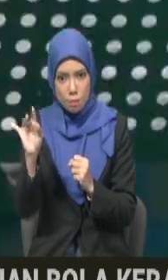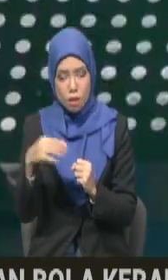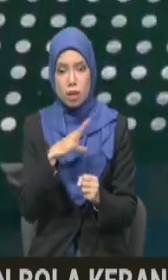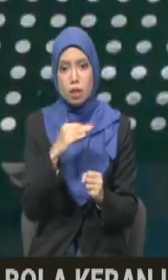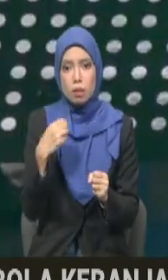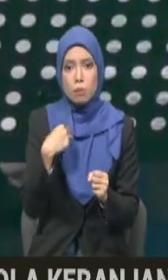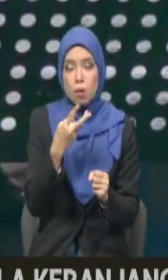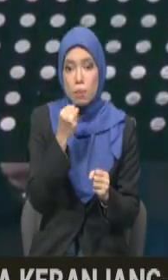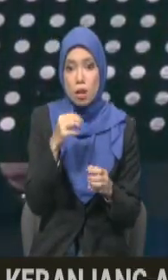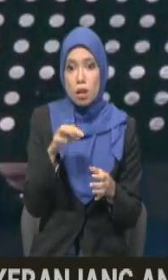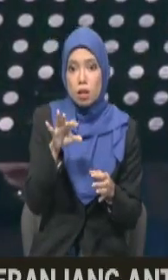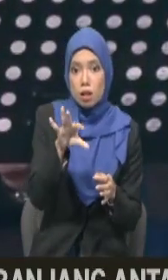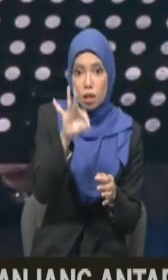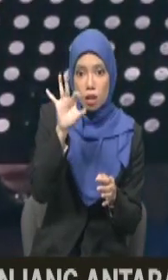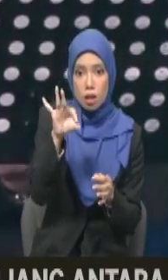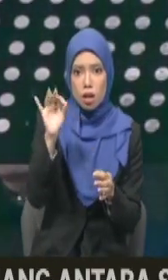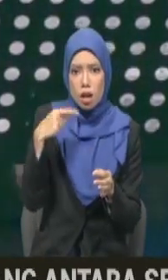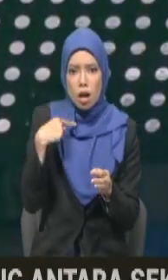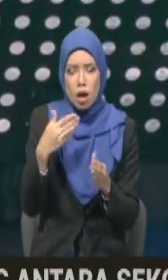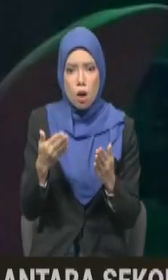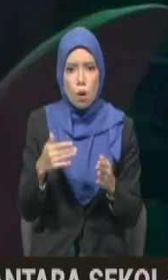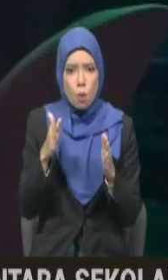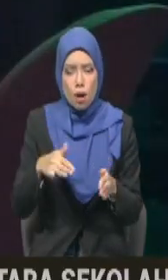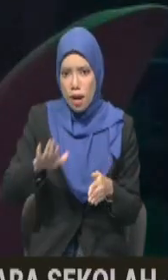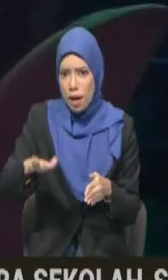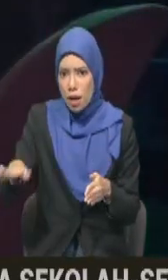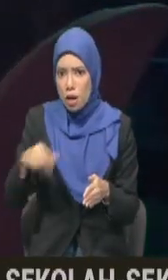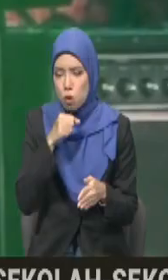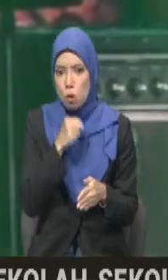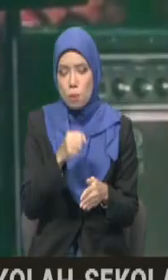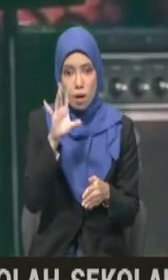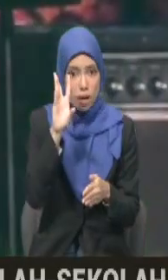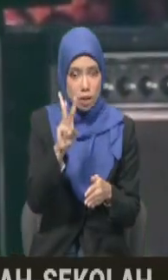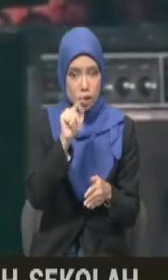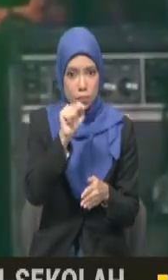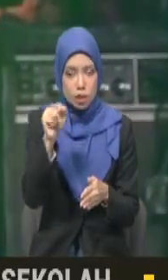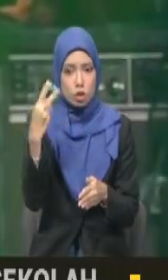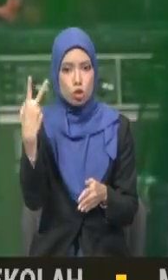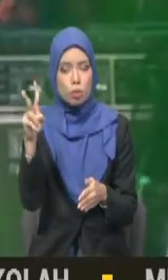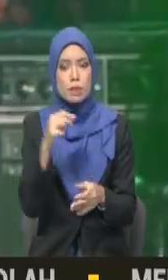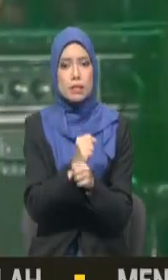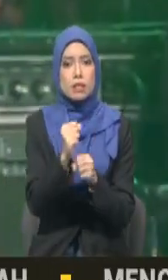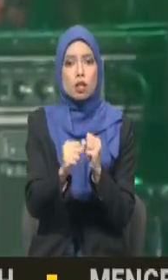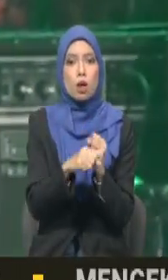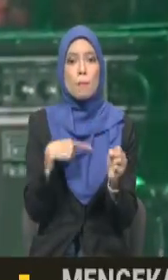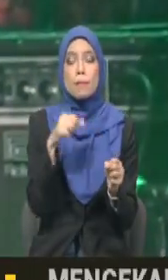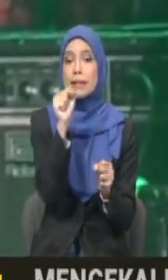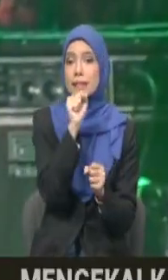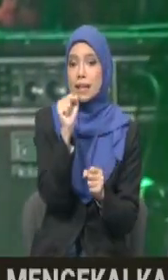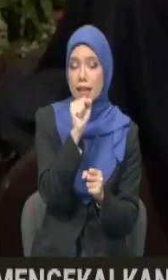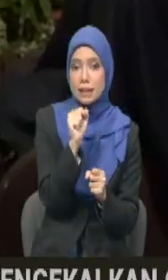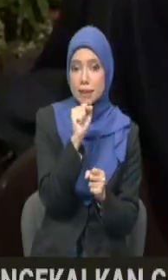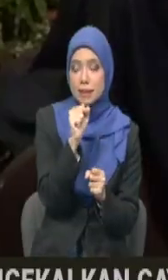bckil ser bakat kanak-kanak yang beraraing tahun dalam bidang nyanyian